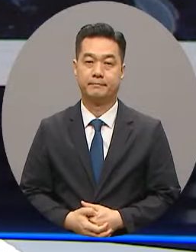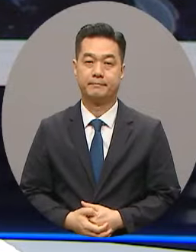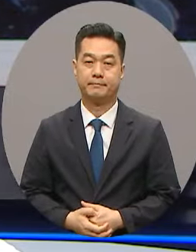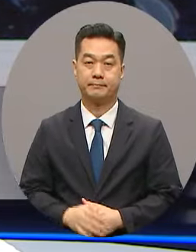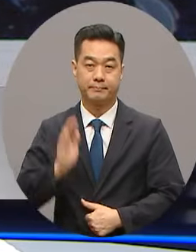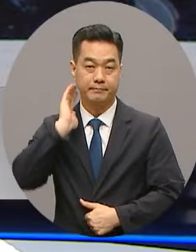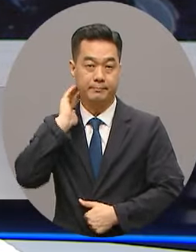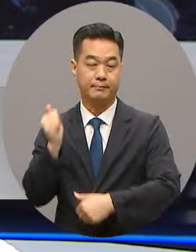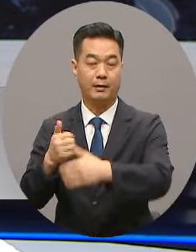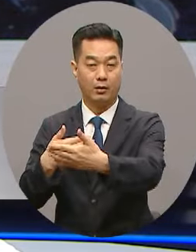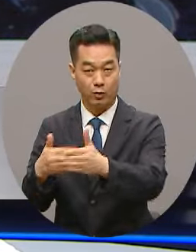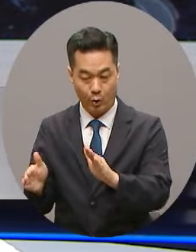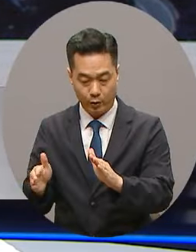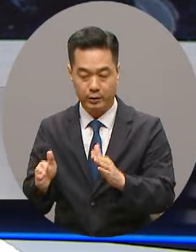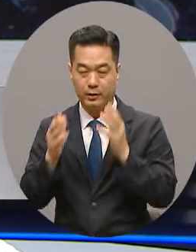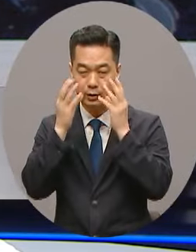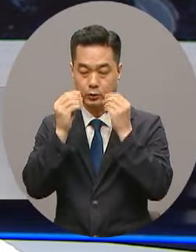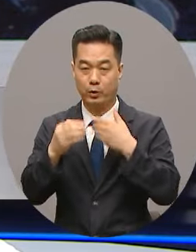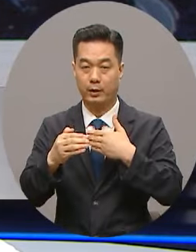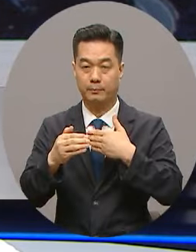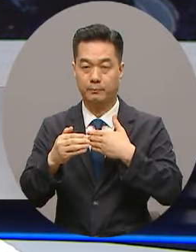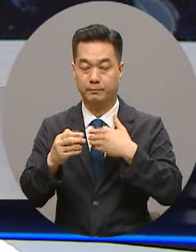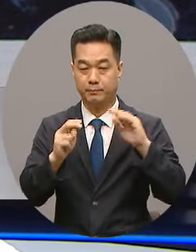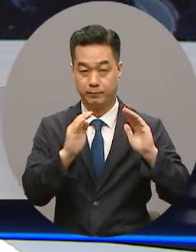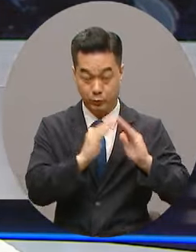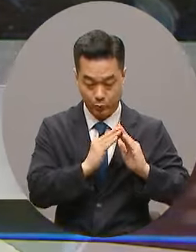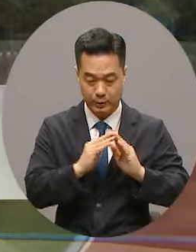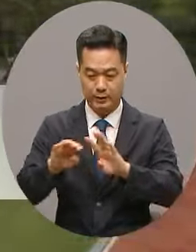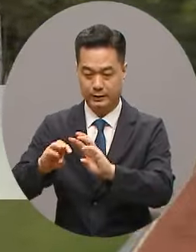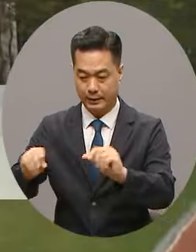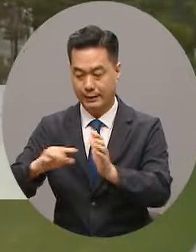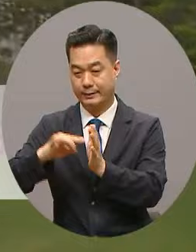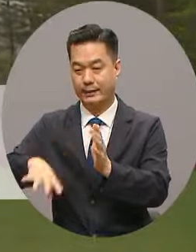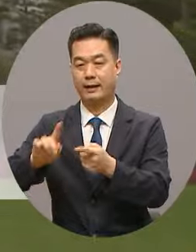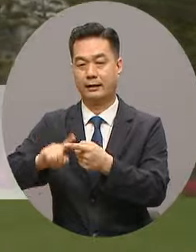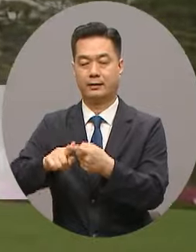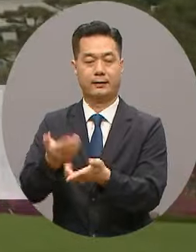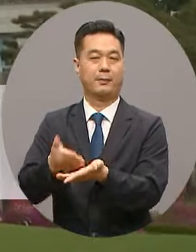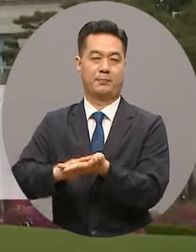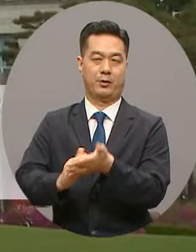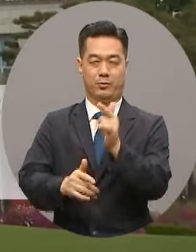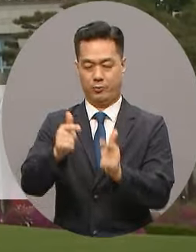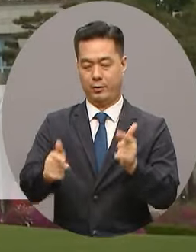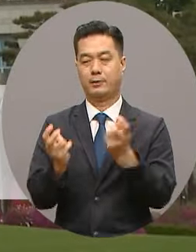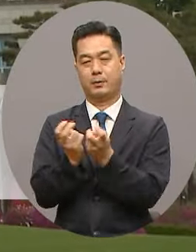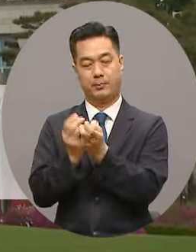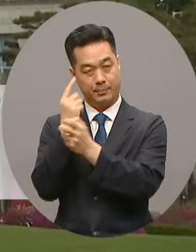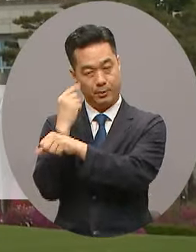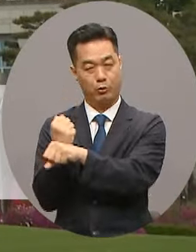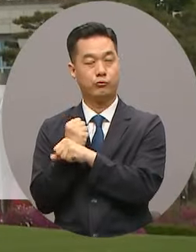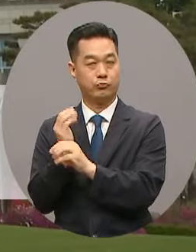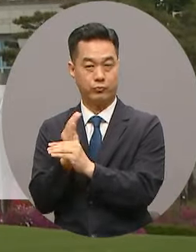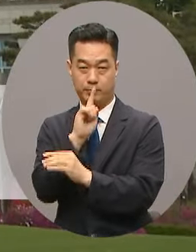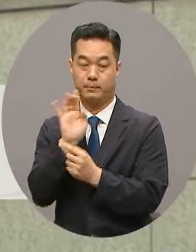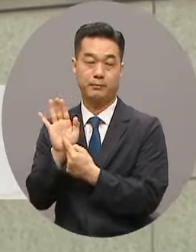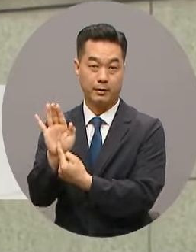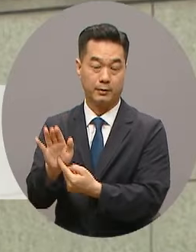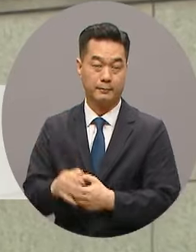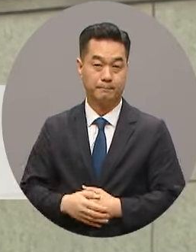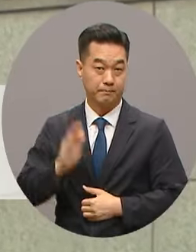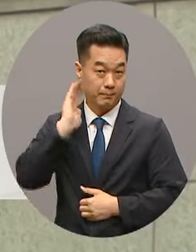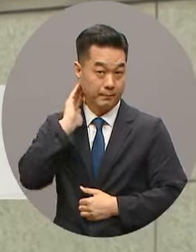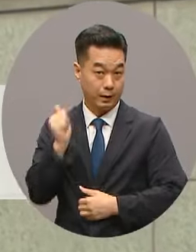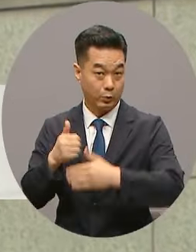대통령실이 종합부동산세와 상속세 등 세제 개편에 대한 다양한 방향으로 검토 중이라고 밝혔습니다